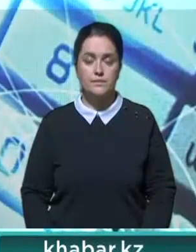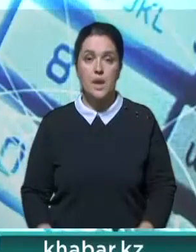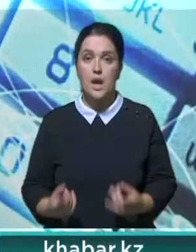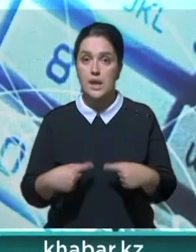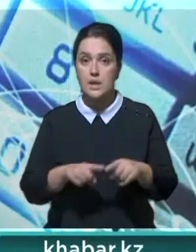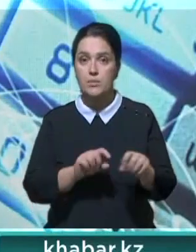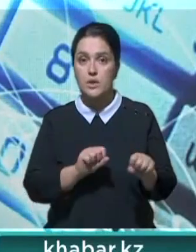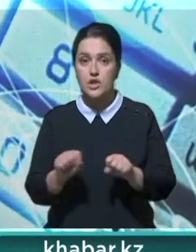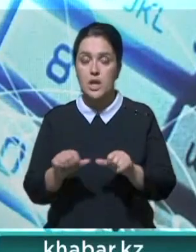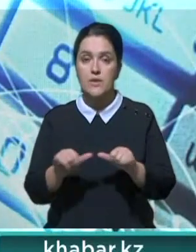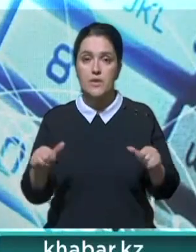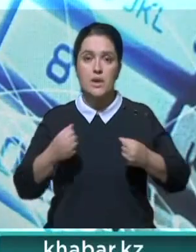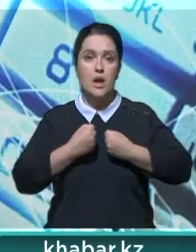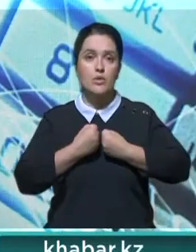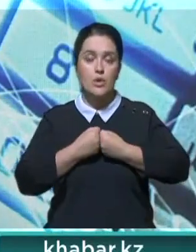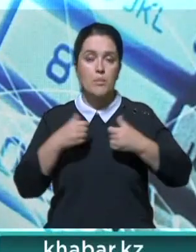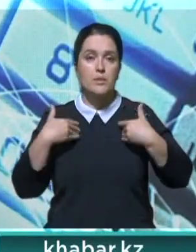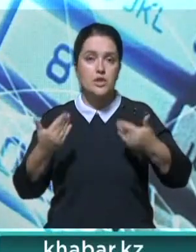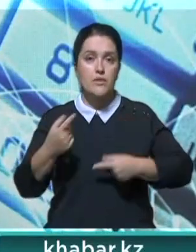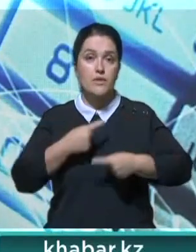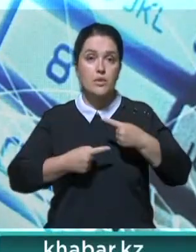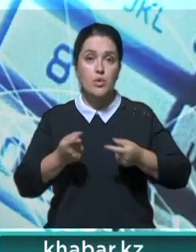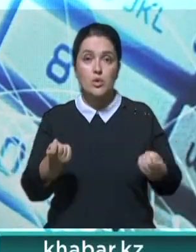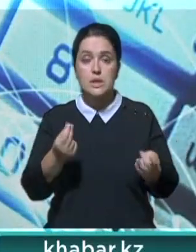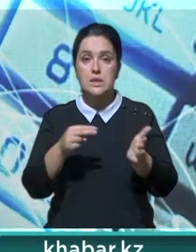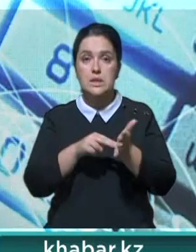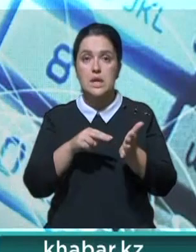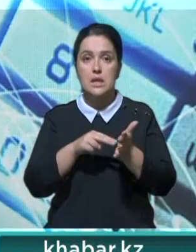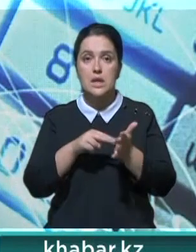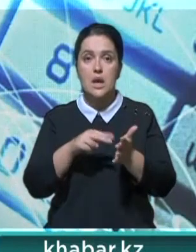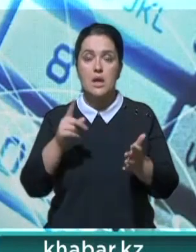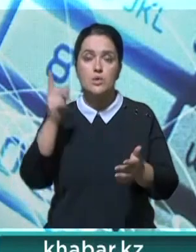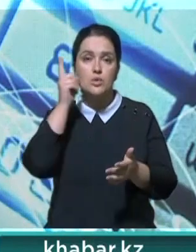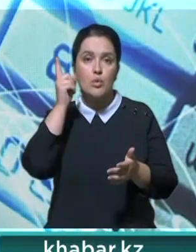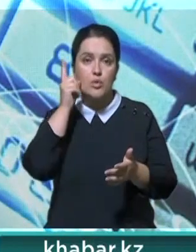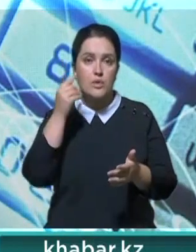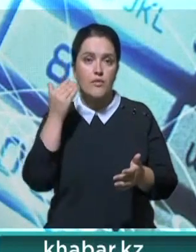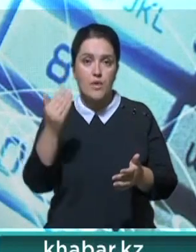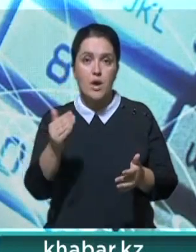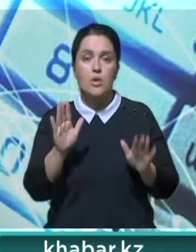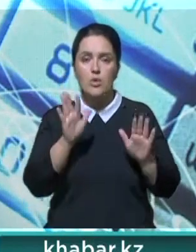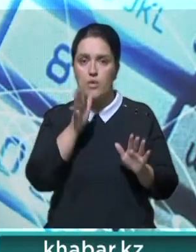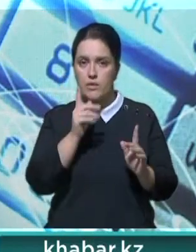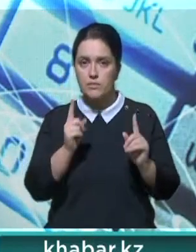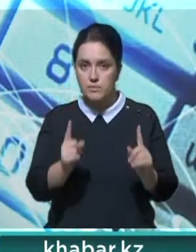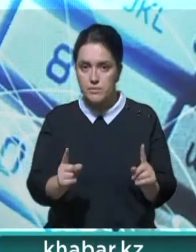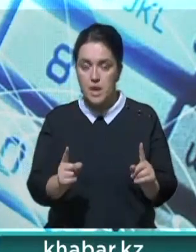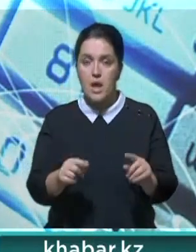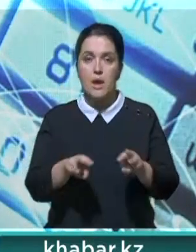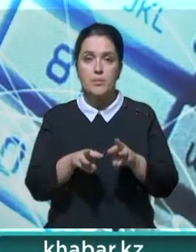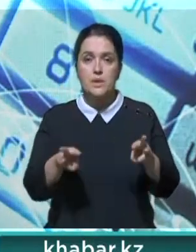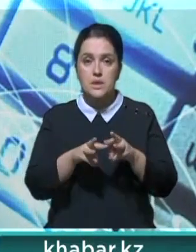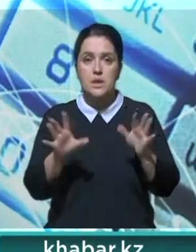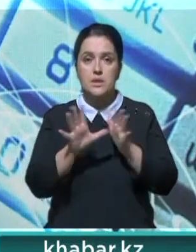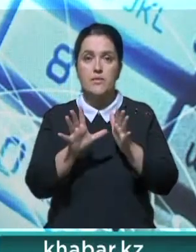Агентство по защите и развитию конкуренции предложило вернуть регулирование цен на тарифные планы сотовых операторов, но только на определенный период. Также